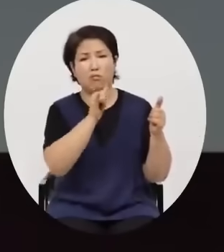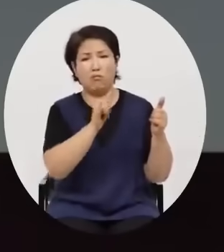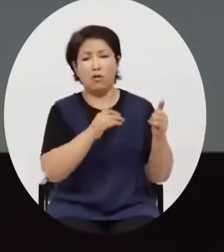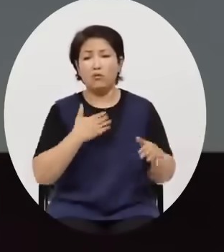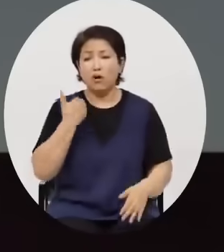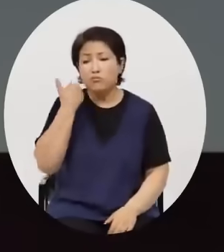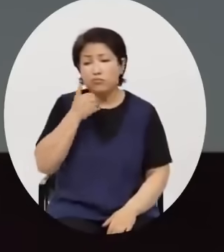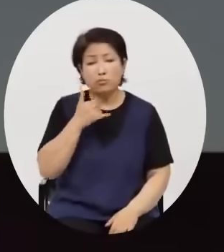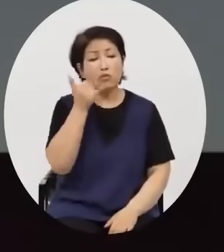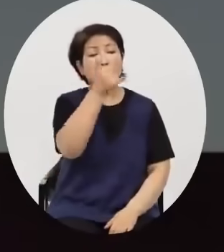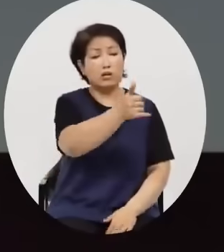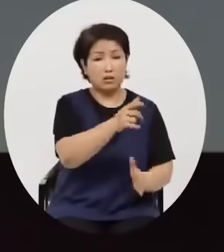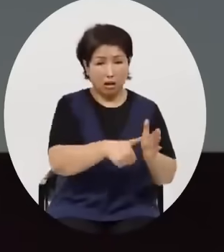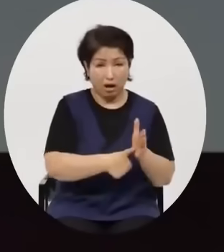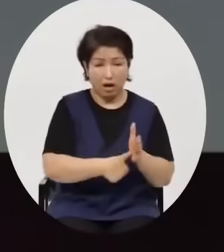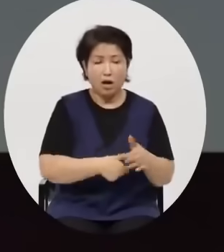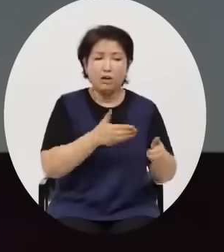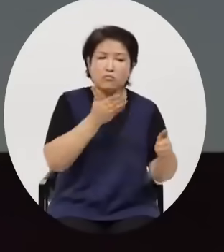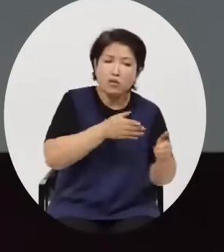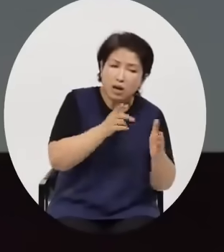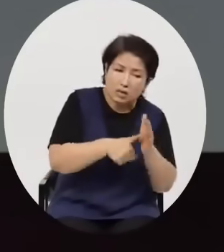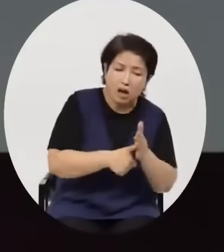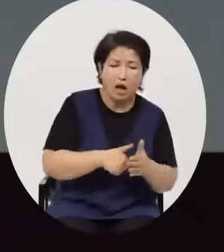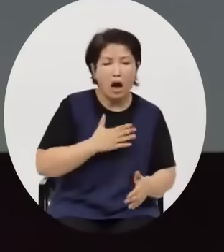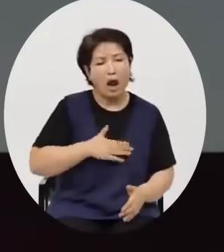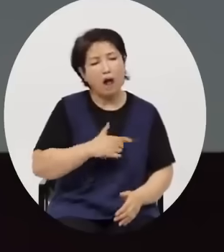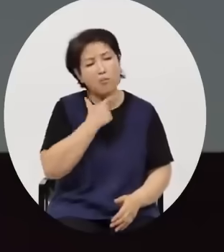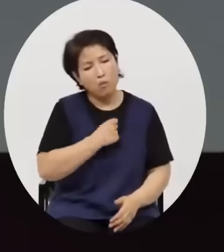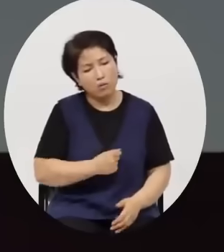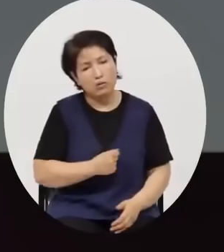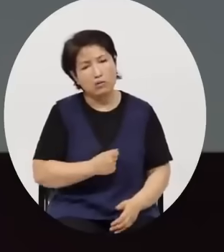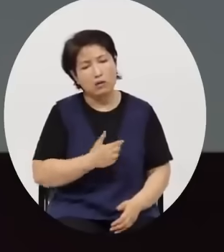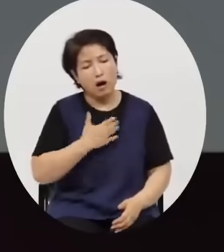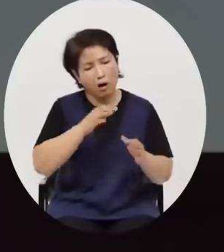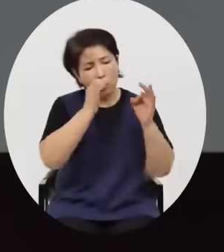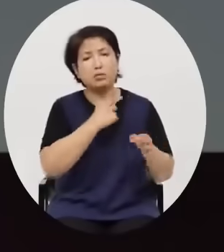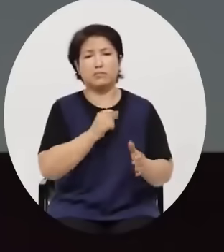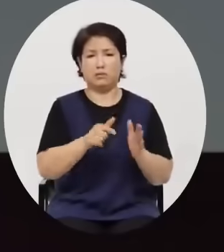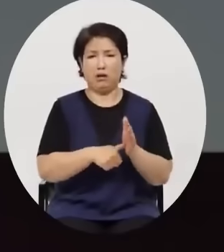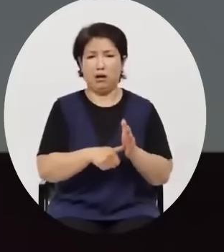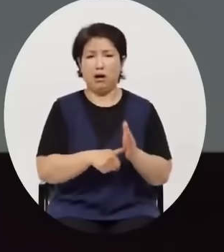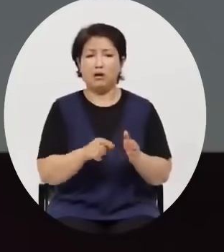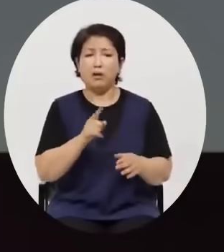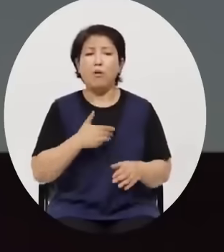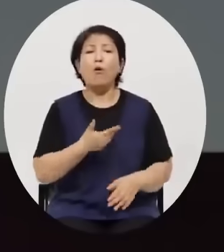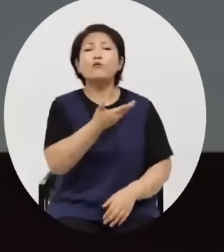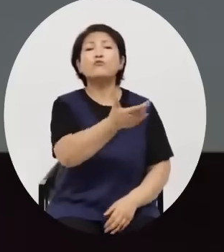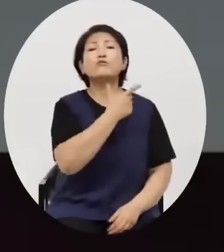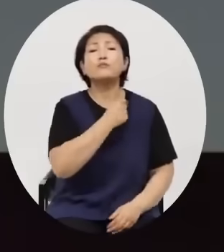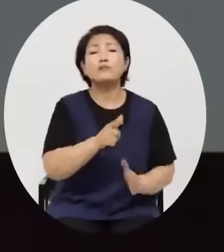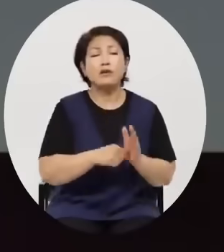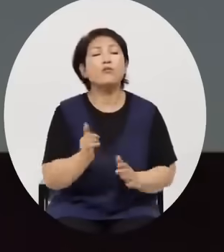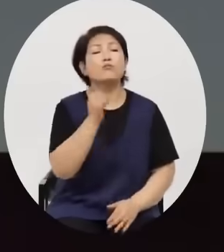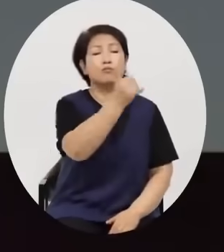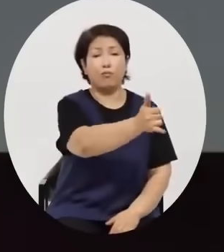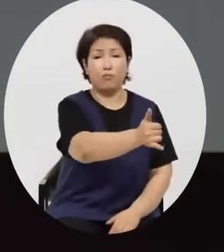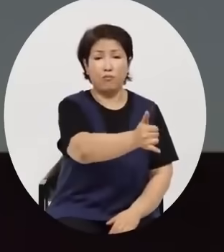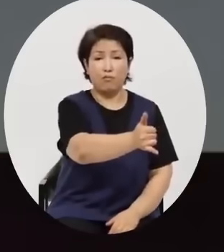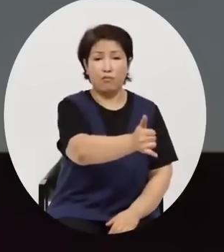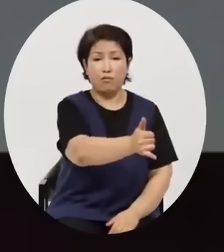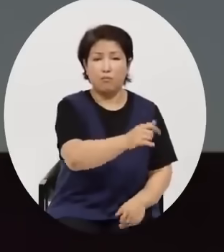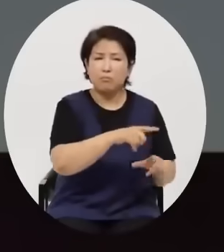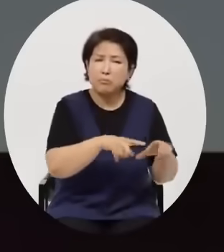나도 누구한테 전화할 때는 부탁하거나 알아볼 때 전화해야 안 해요? 내 뭐 줄라고 전화해가, 내 너 돈 줄